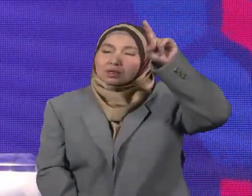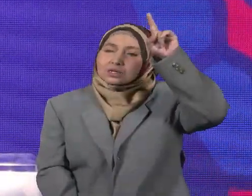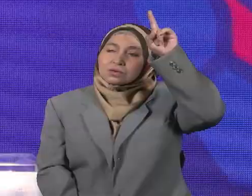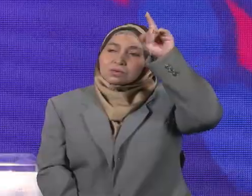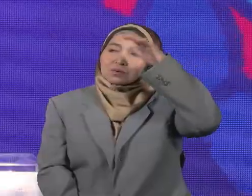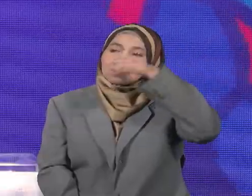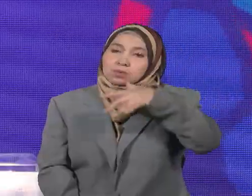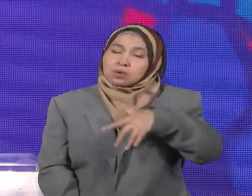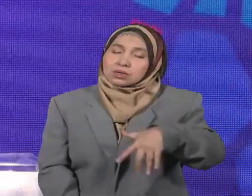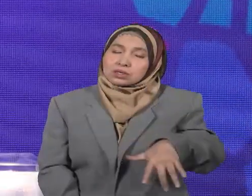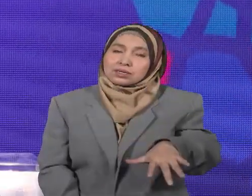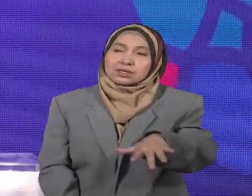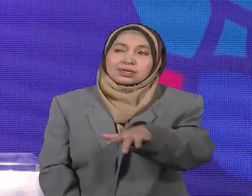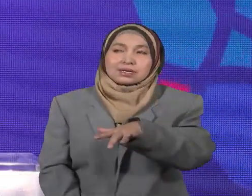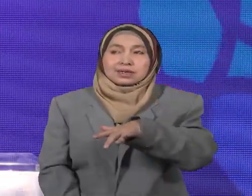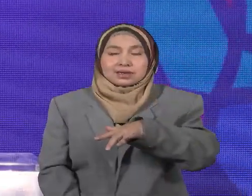الرحمن